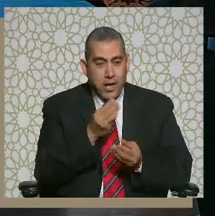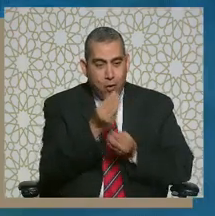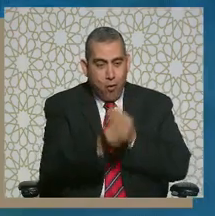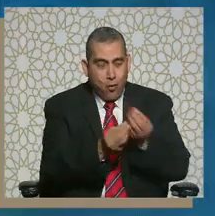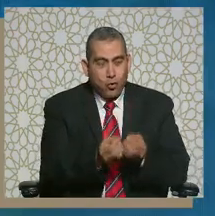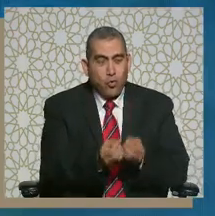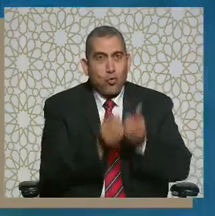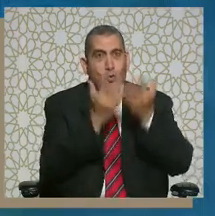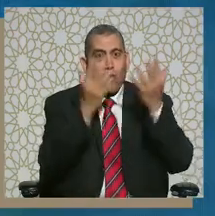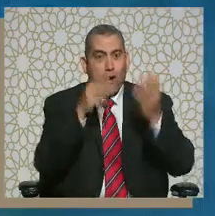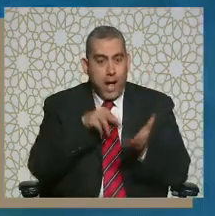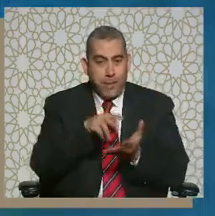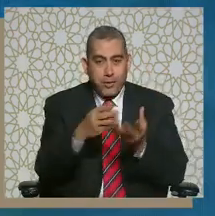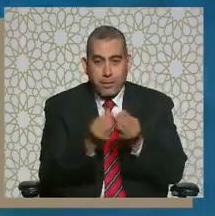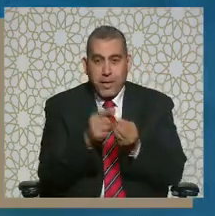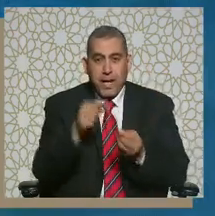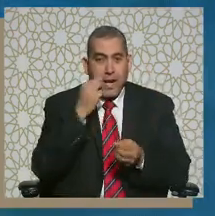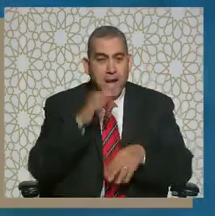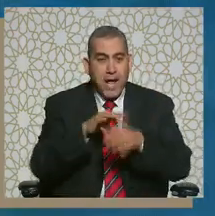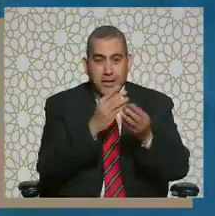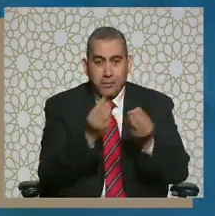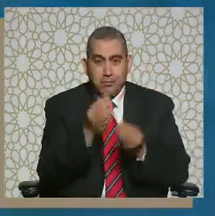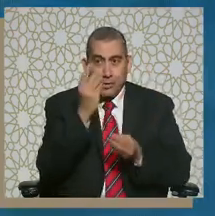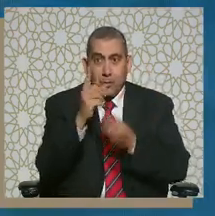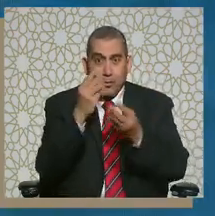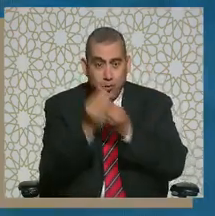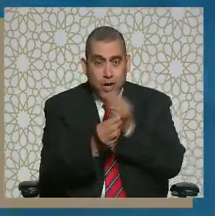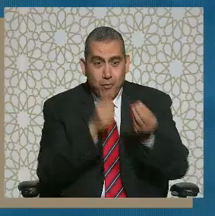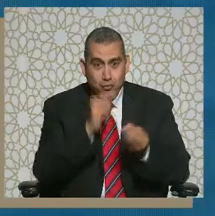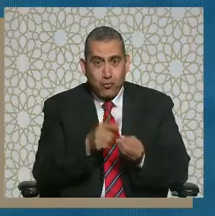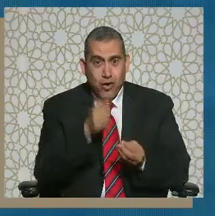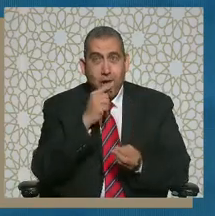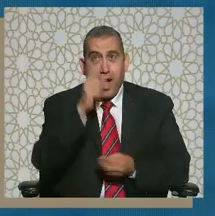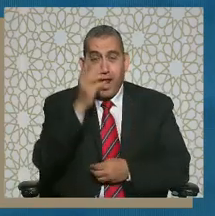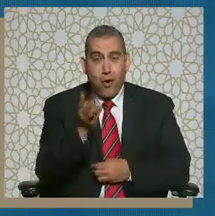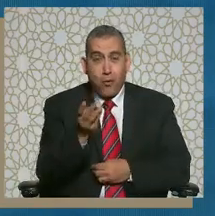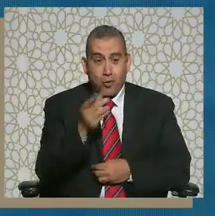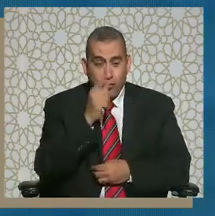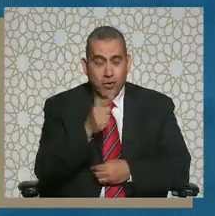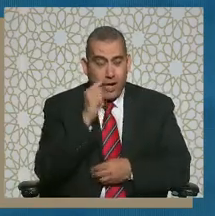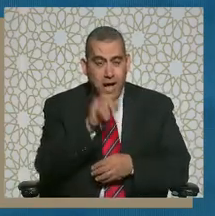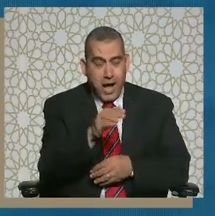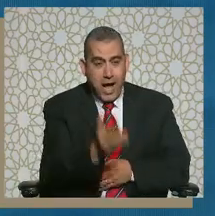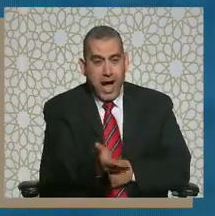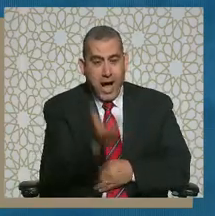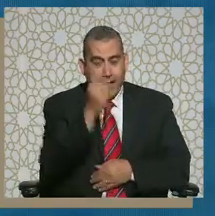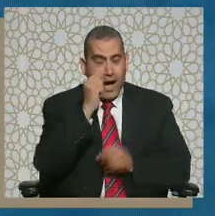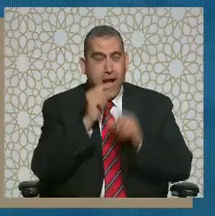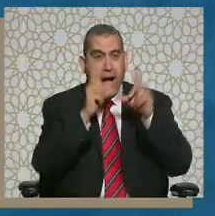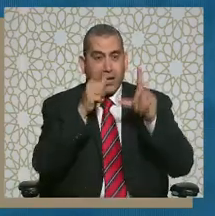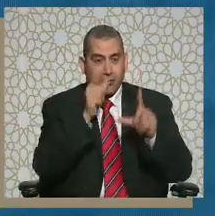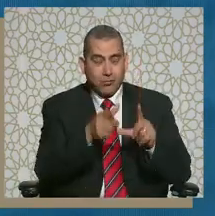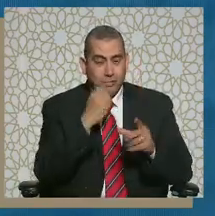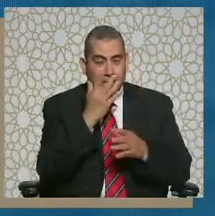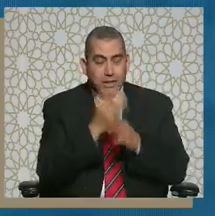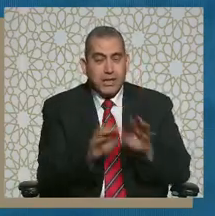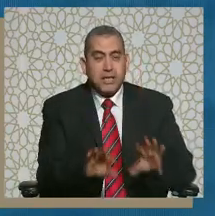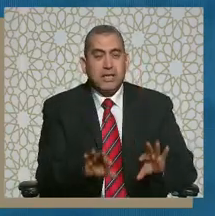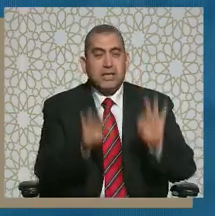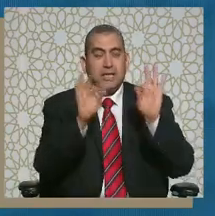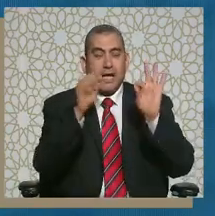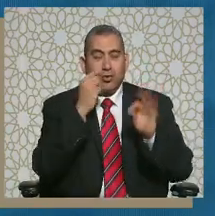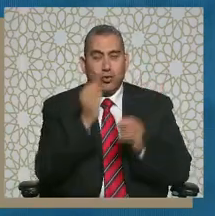الناس اهو ميلاد جديد اهو الله سبحانه وتعالى سيحييه ويجعله له ميلاد جديد